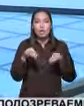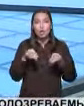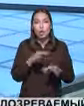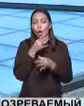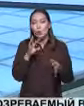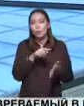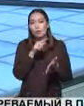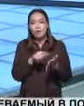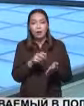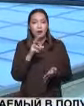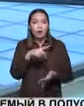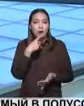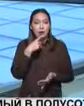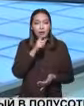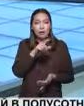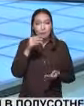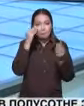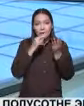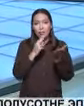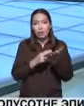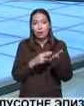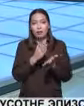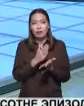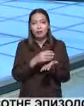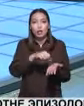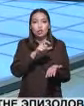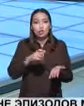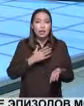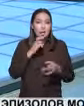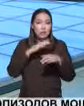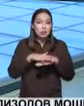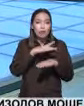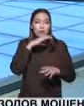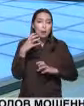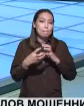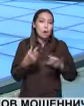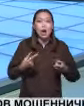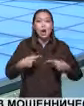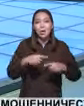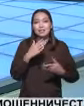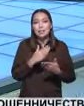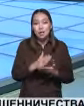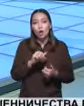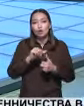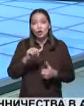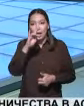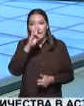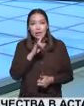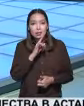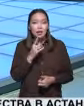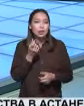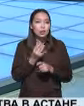вопросов. Как говорят эксперты, доказательством этого является членство нашей страны во многих международных организациях. Кроме того, Казахстан не